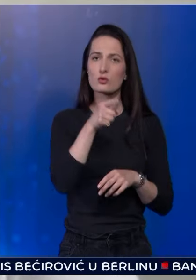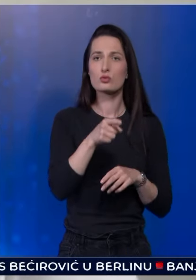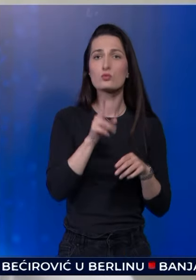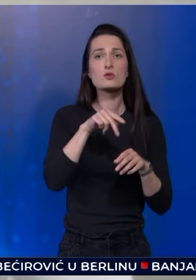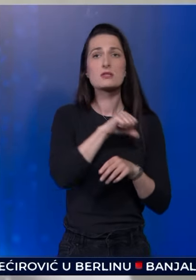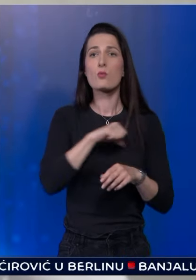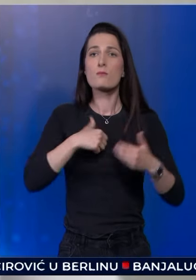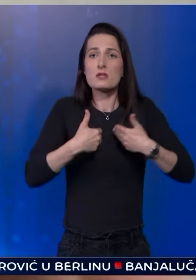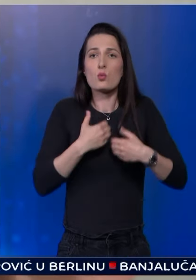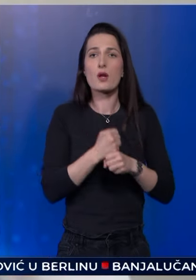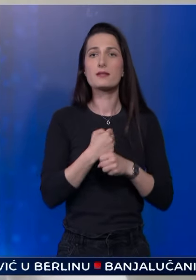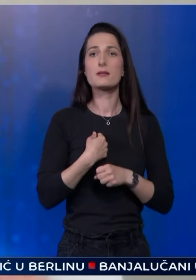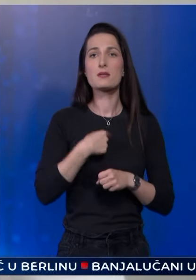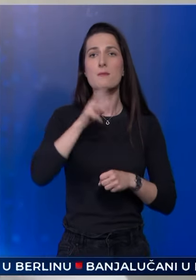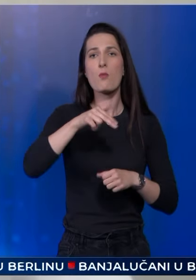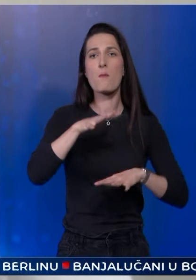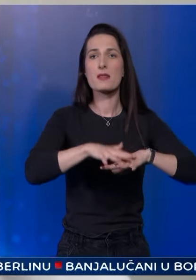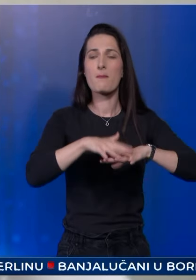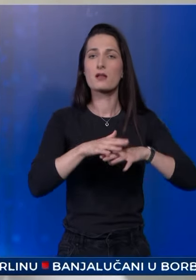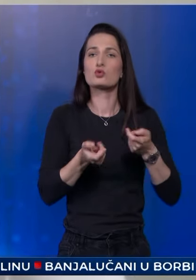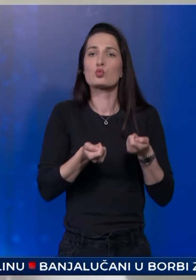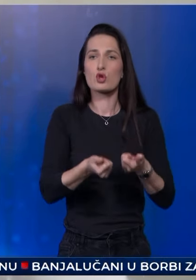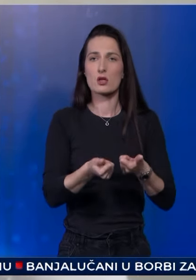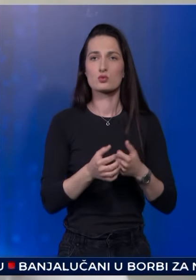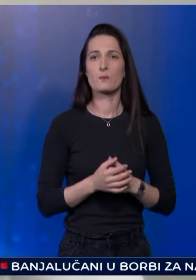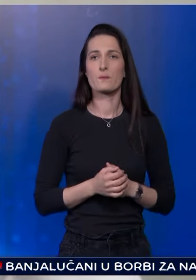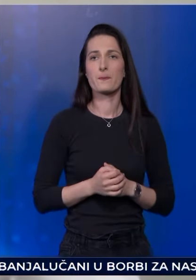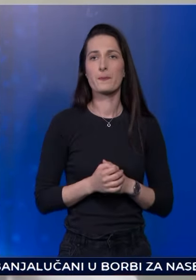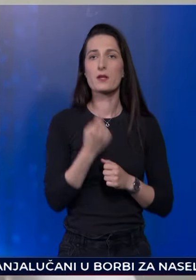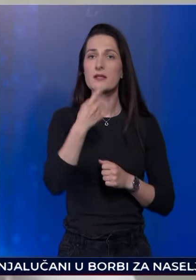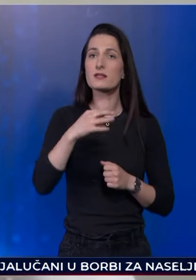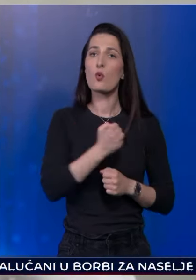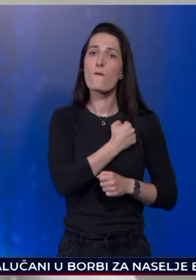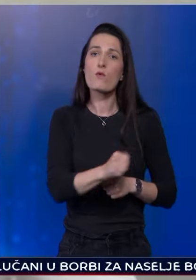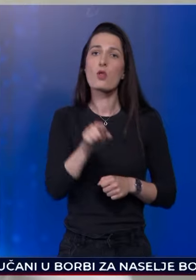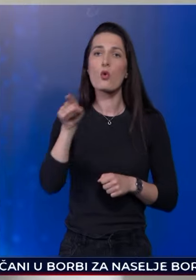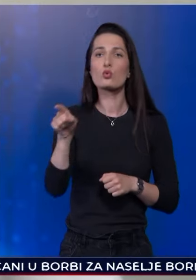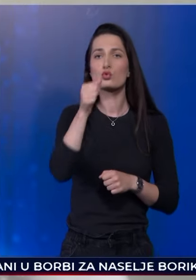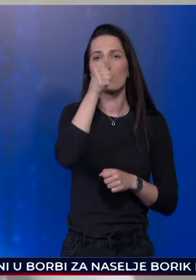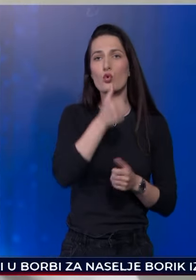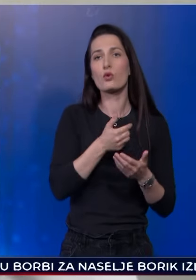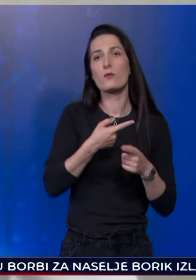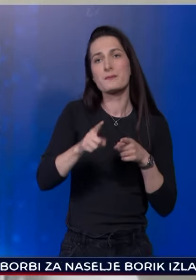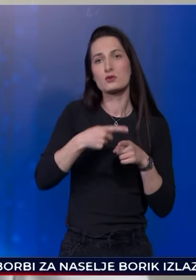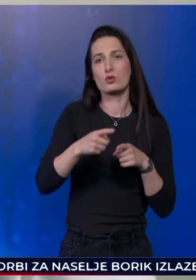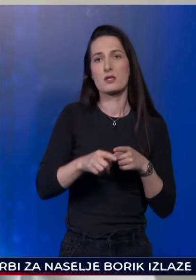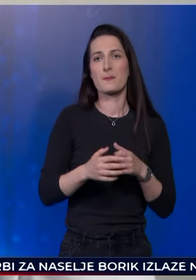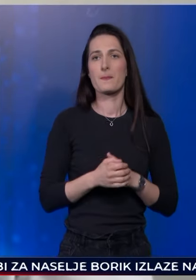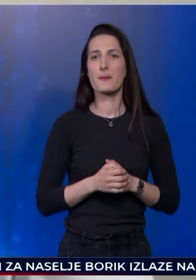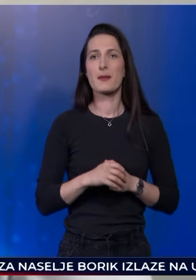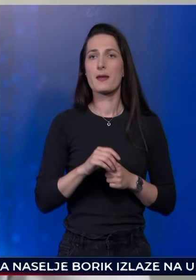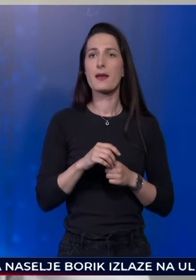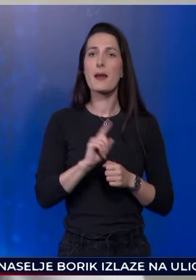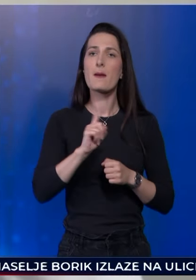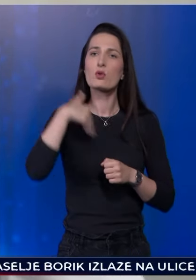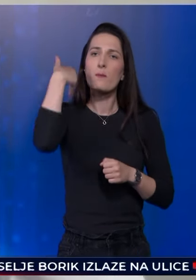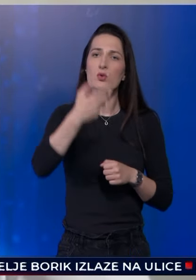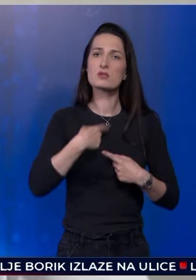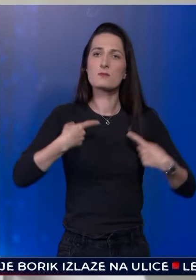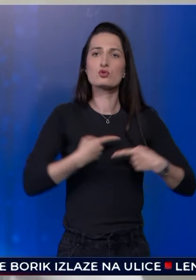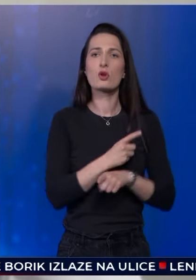opštine. To možemo samo mi uraditi jer imamo matematičku šansu. Jedino je volja. ono što izostaje. Ako ne bude bilo te volje,